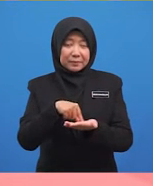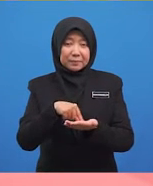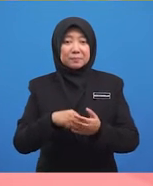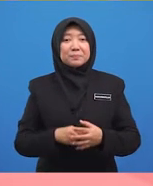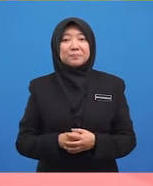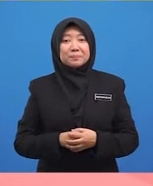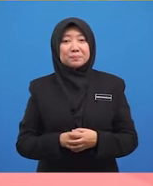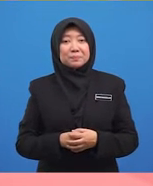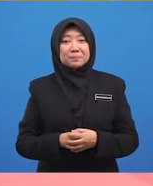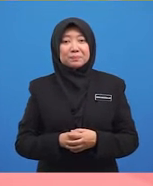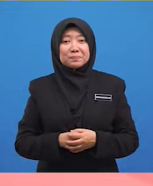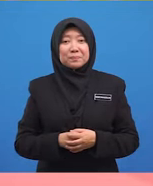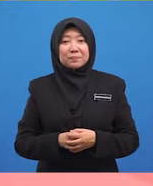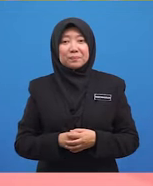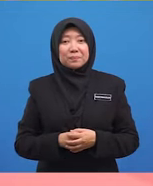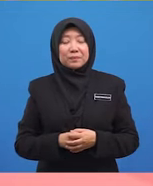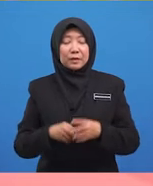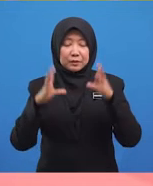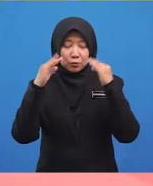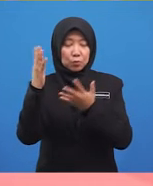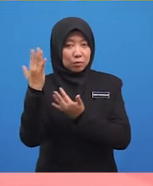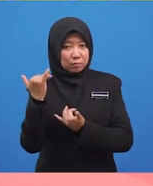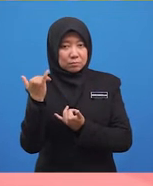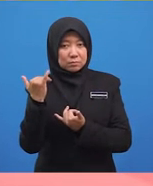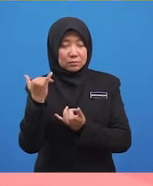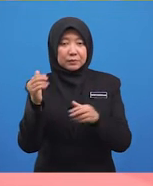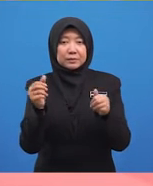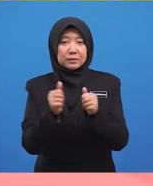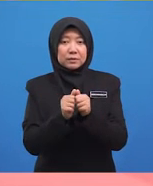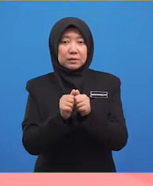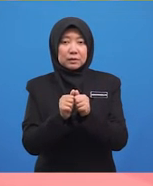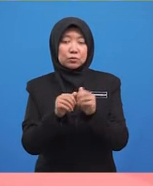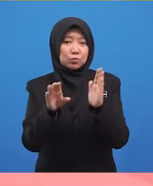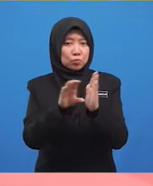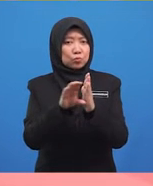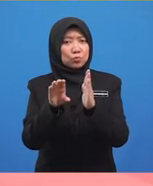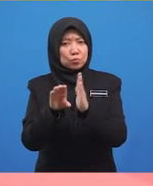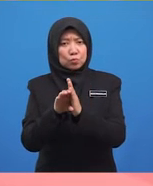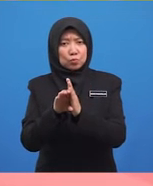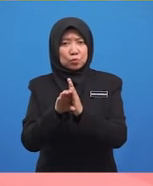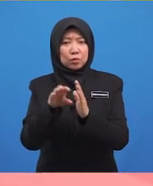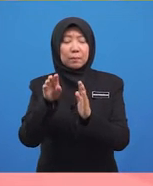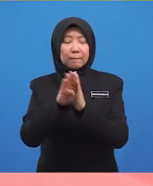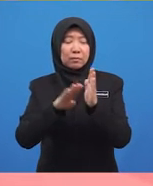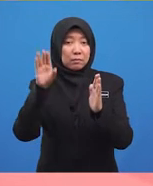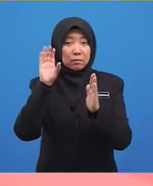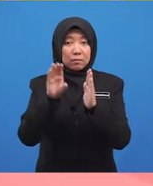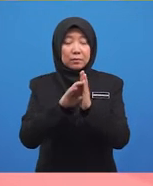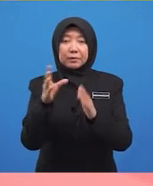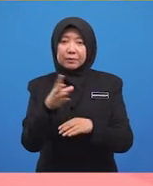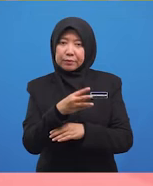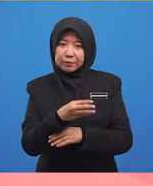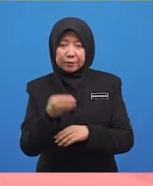pada hari ini. Cikgu harap dengan contoh-contoh bergambar